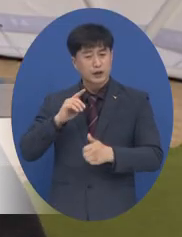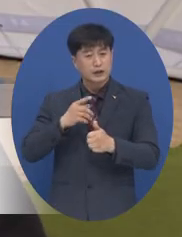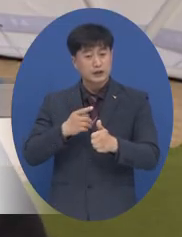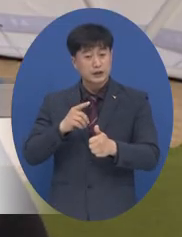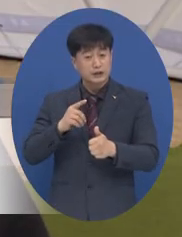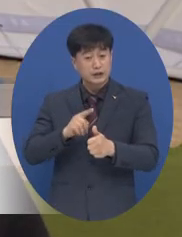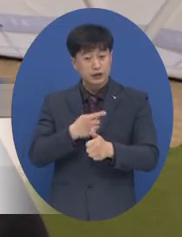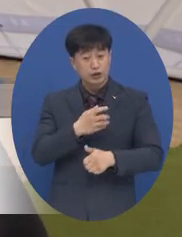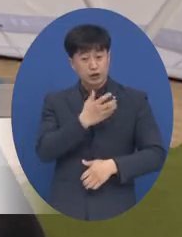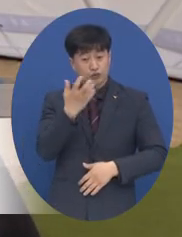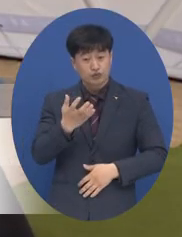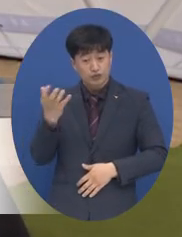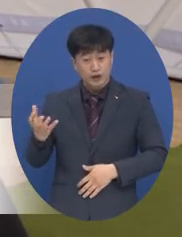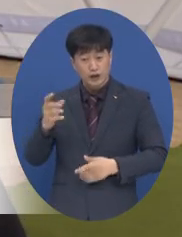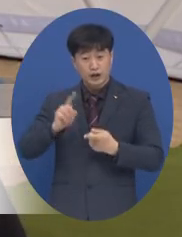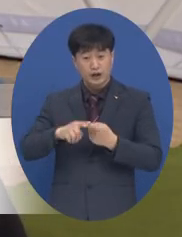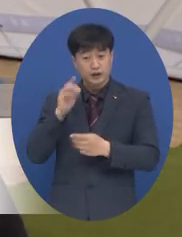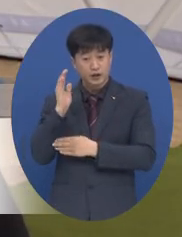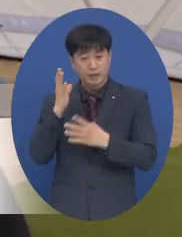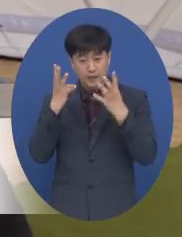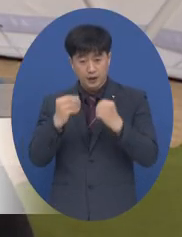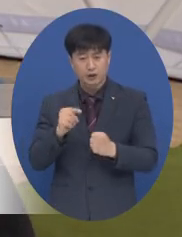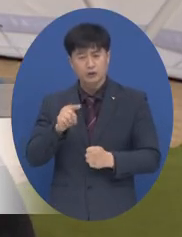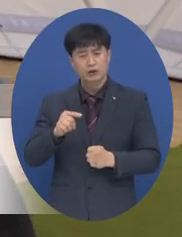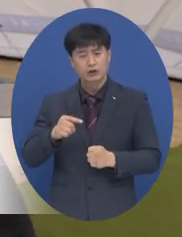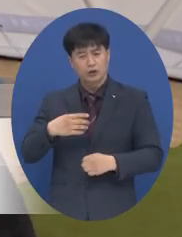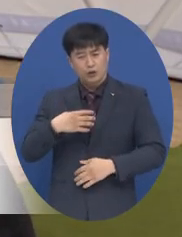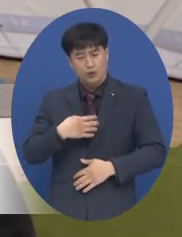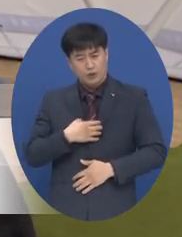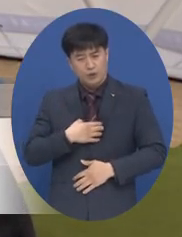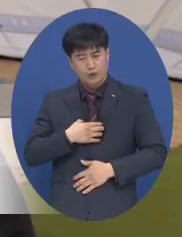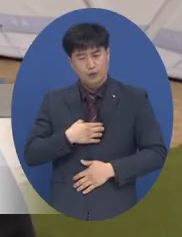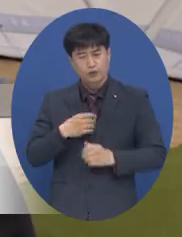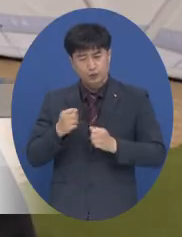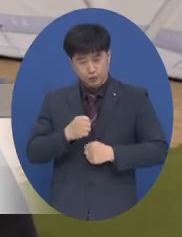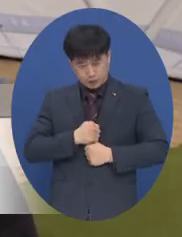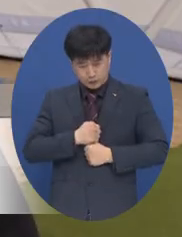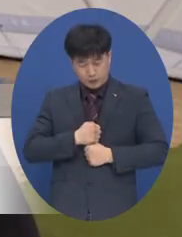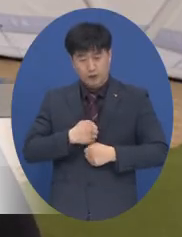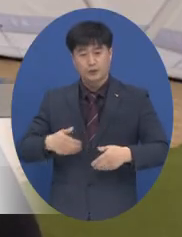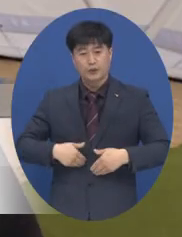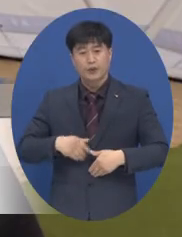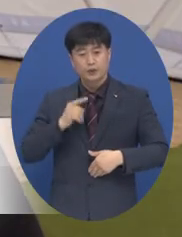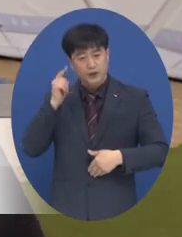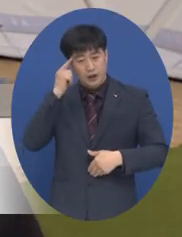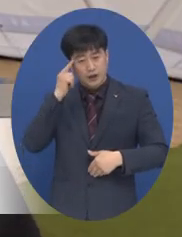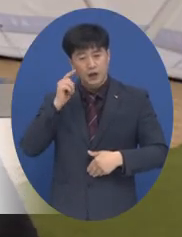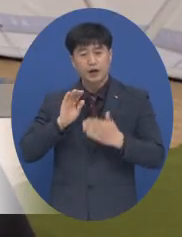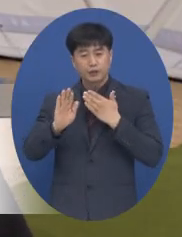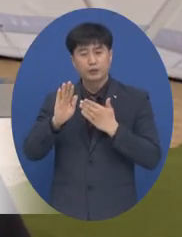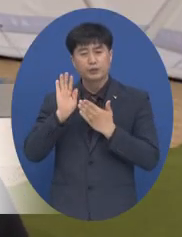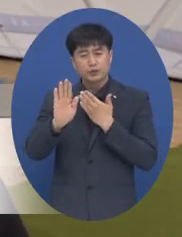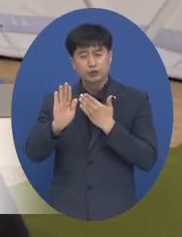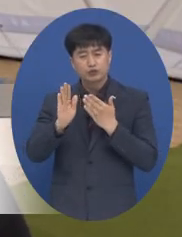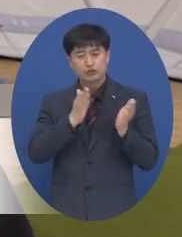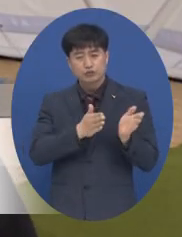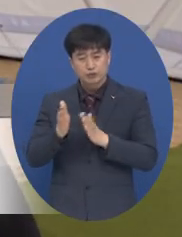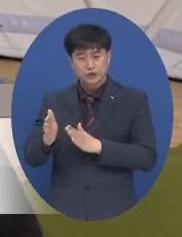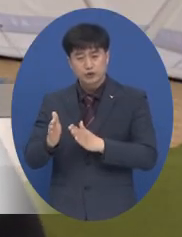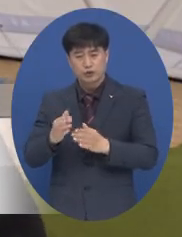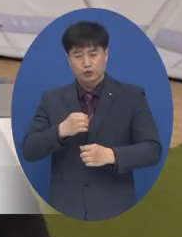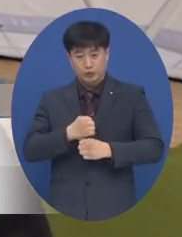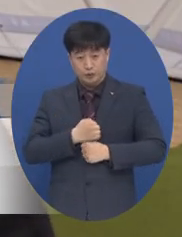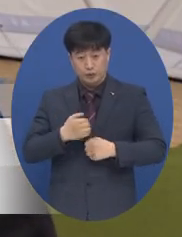나오잖아요 그런거에 대해서 경각심 도 생길 수 있을 것 같고 또 앞으로 어떻게 뭐 1회 소개해야겠다 조심해 하겠다